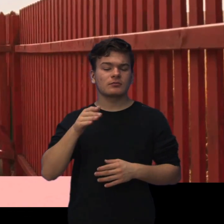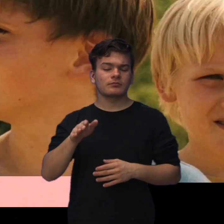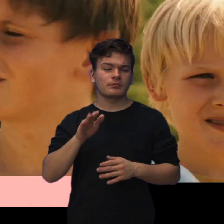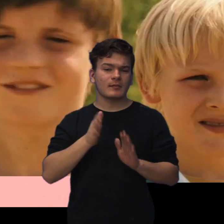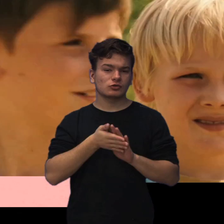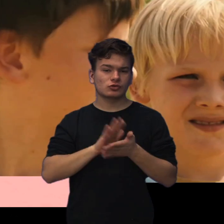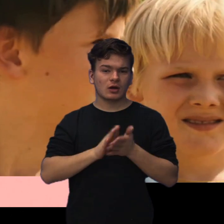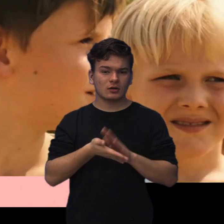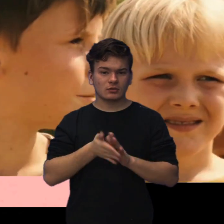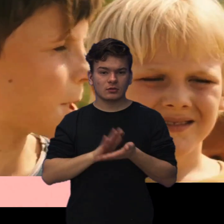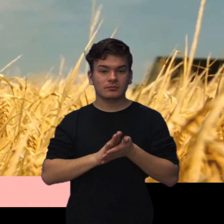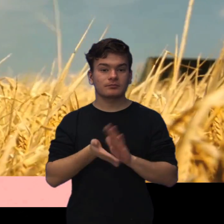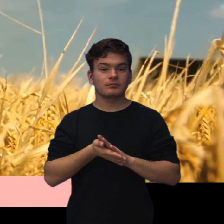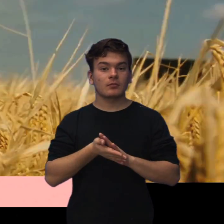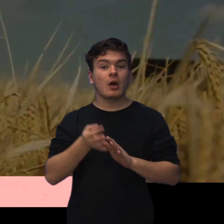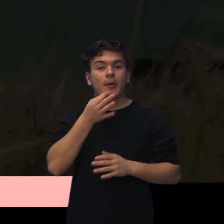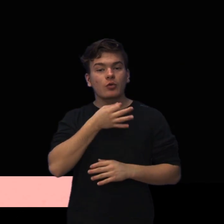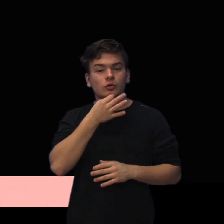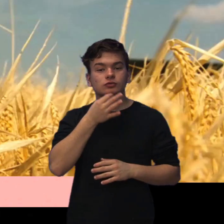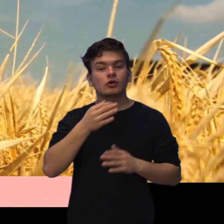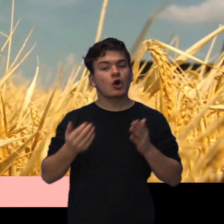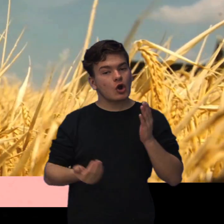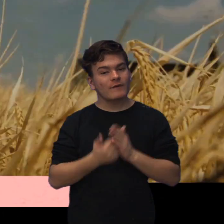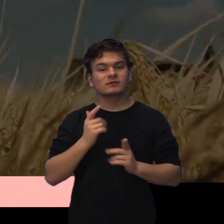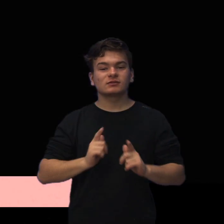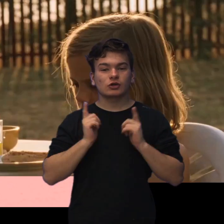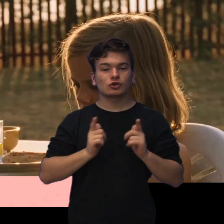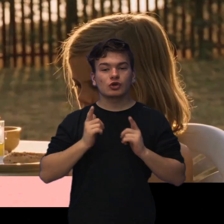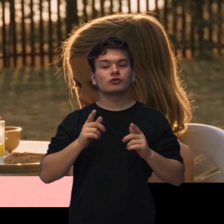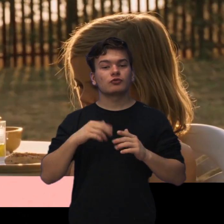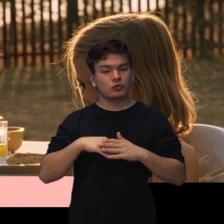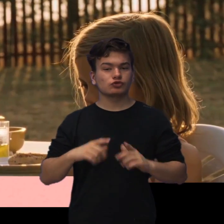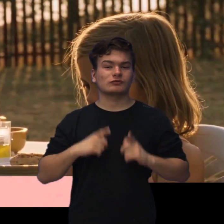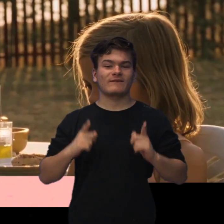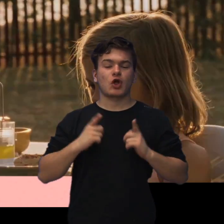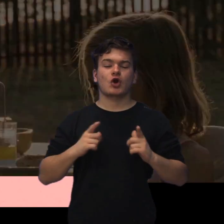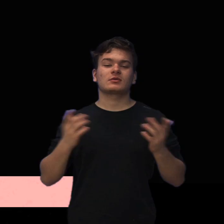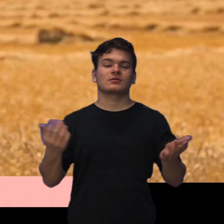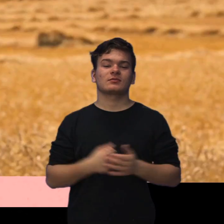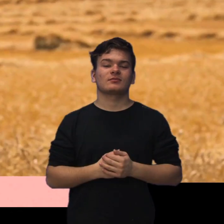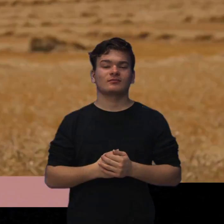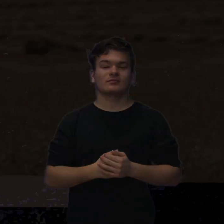ti ukážu Co tam je? Pššššš Se kopcem umřeli prej dva